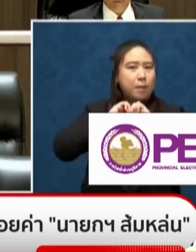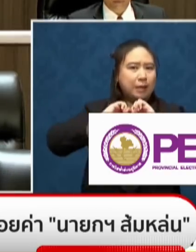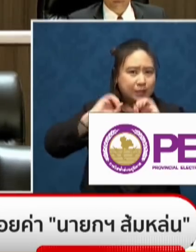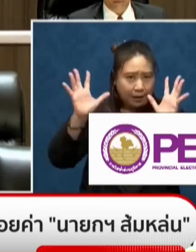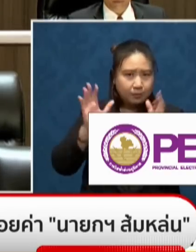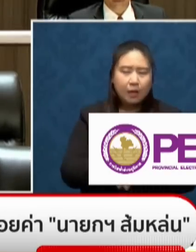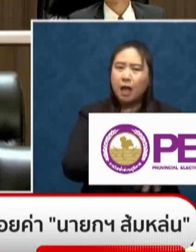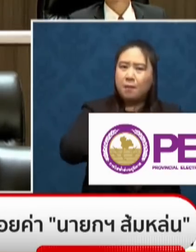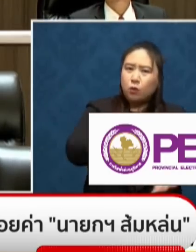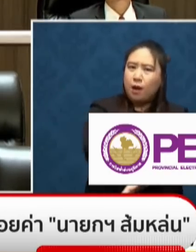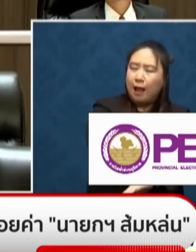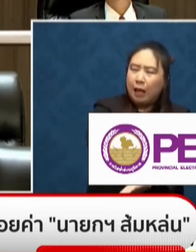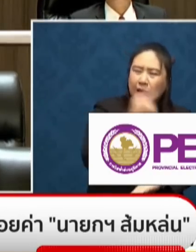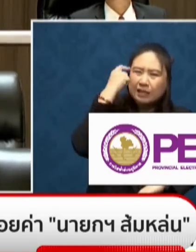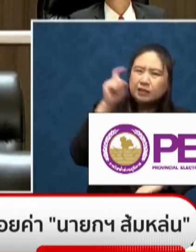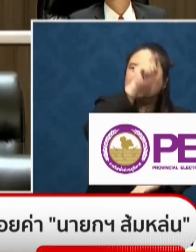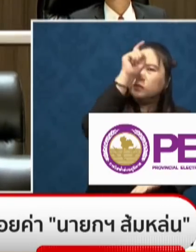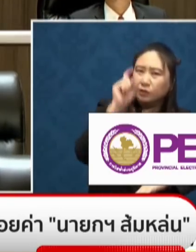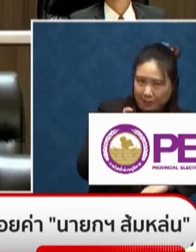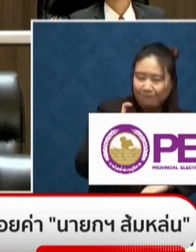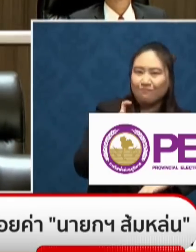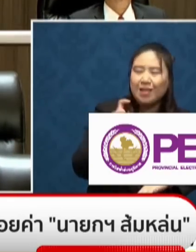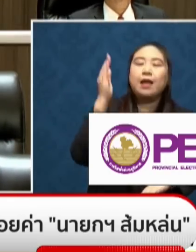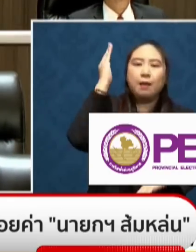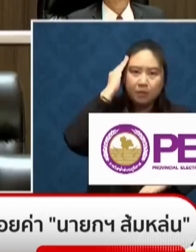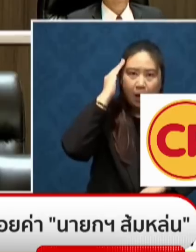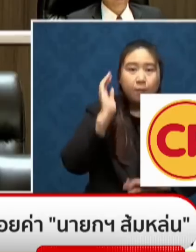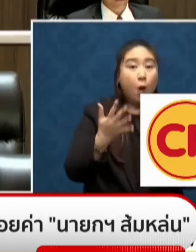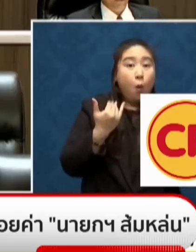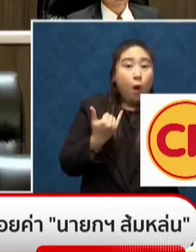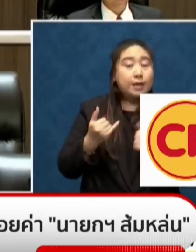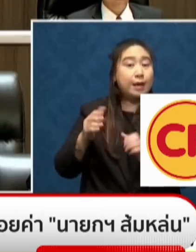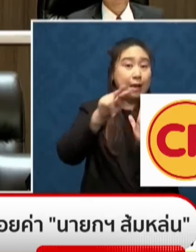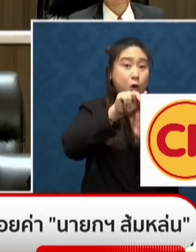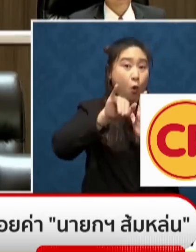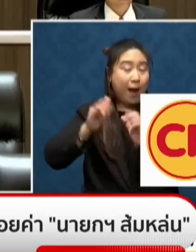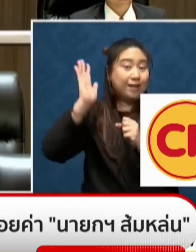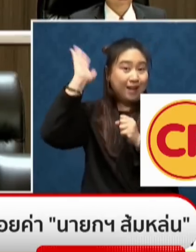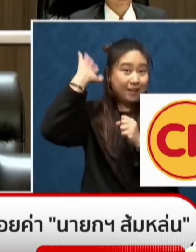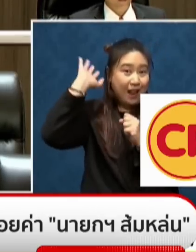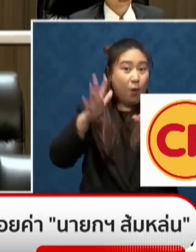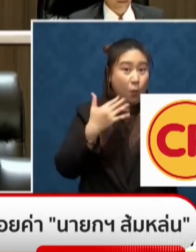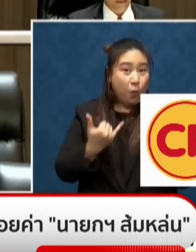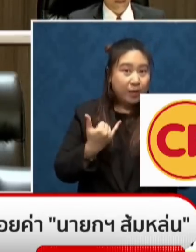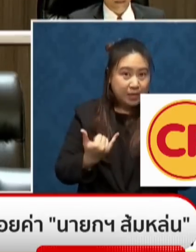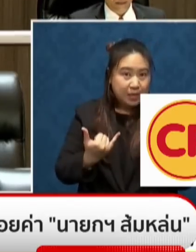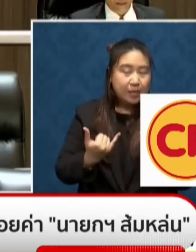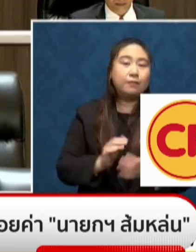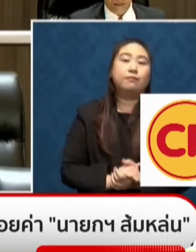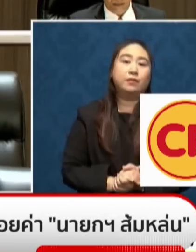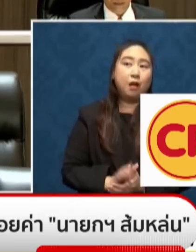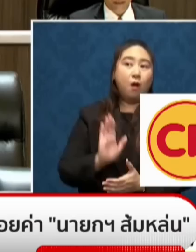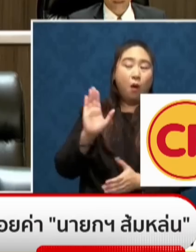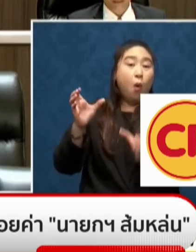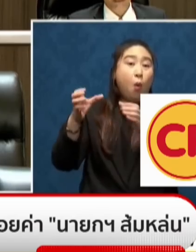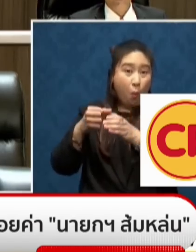กส้มหล่นแบบที่ใครเขาว่ากันคุณผู้ชมมันเดือดประโยคนี้ล่ะค่ะทีนี้นะคะหลังจากที่ส.ส.พรรคก้าวไกล